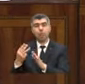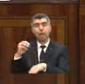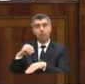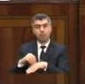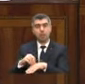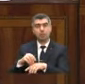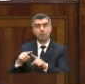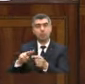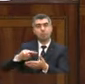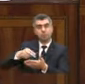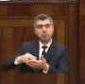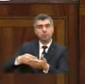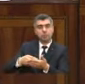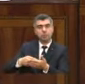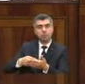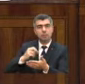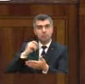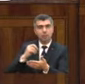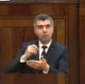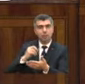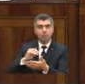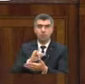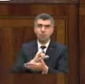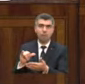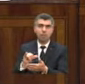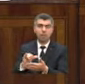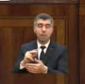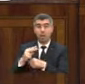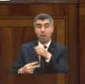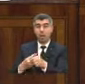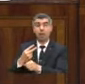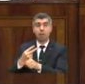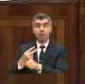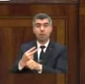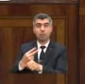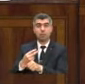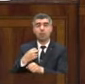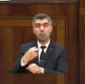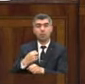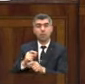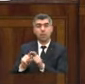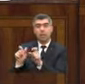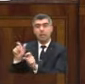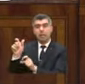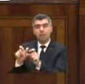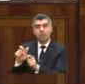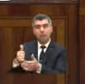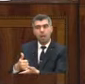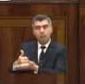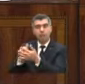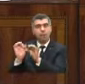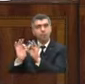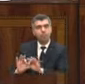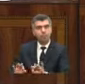نرجعوا ونوقعوا على 4 ديال المرات السميك بعد سنتين، علاش ما خليناش الناس تستافد؟